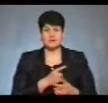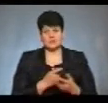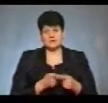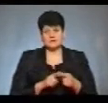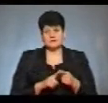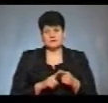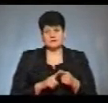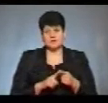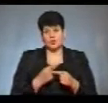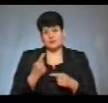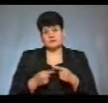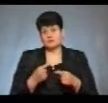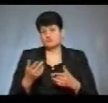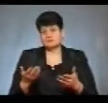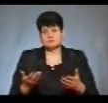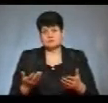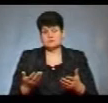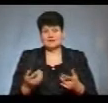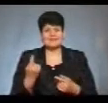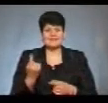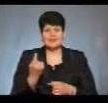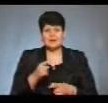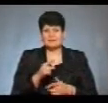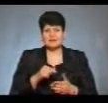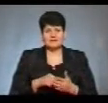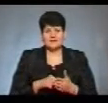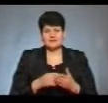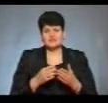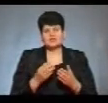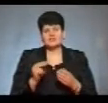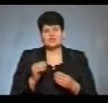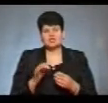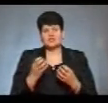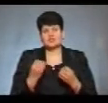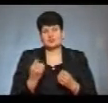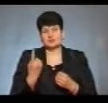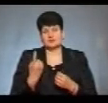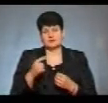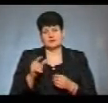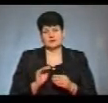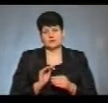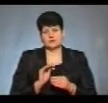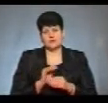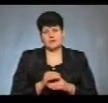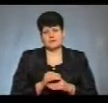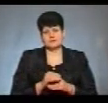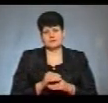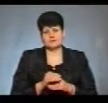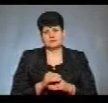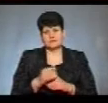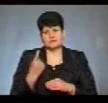логічно одне за другим. От. Єдине питання, звичайно, що ще один кандидат сильно додав з них.